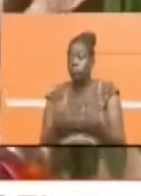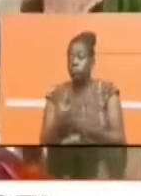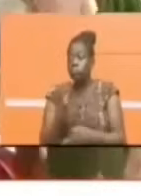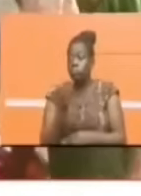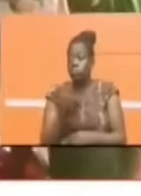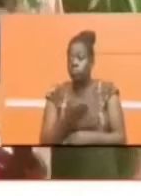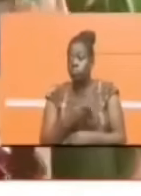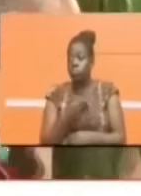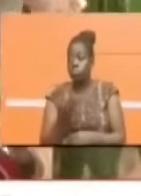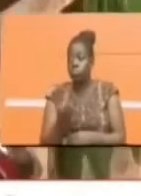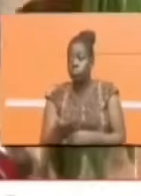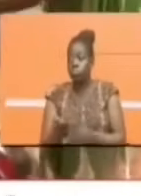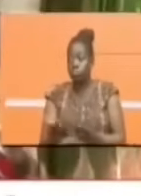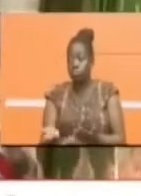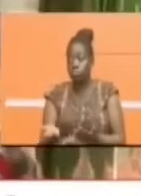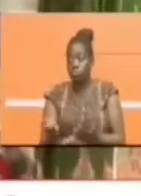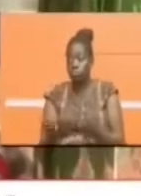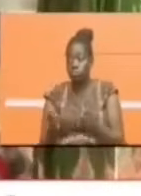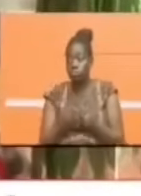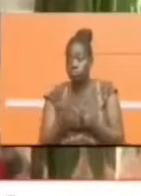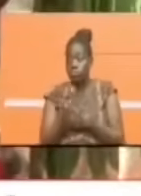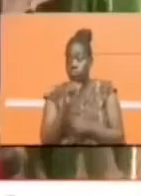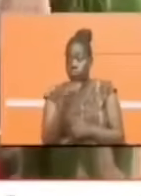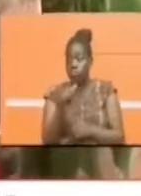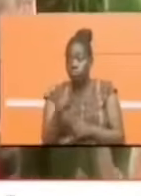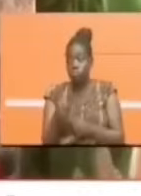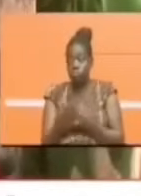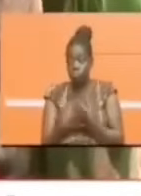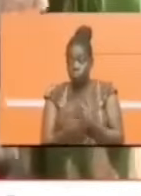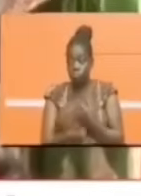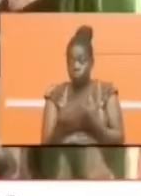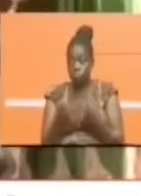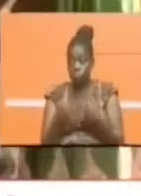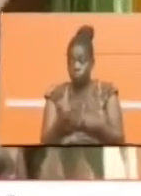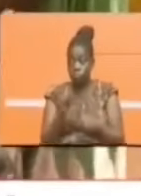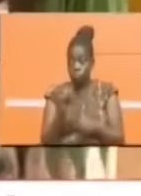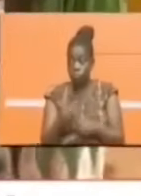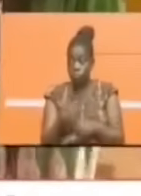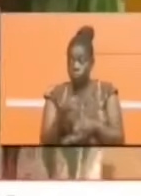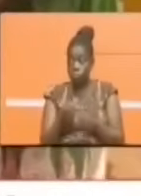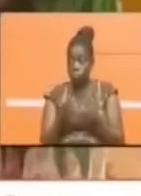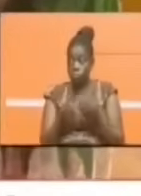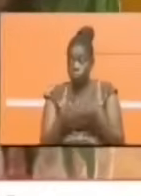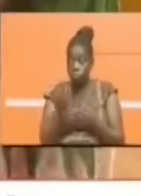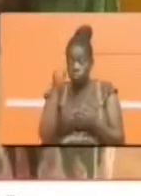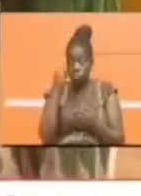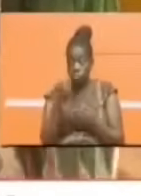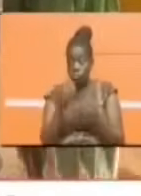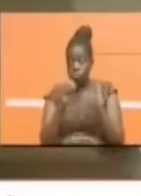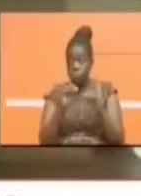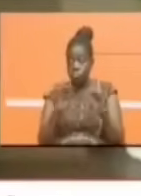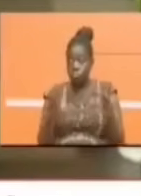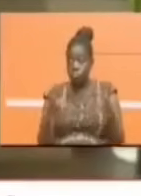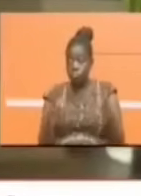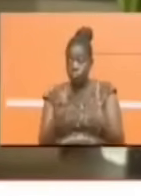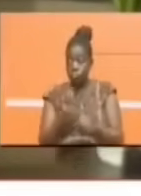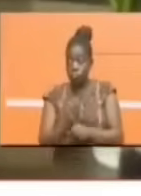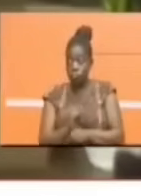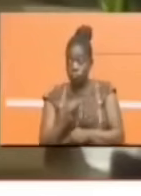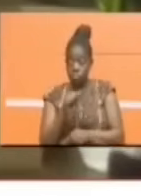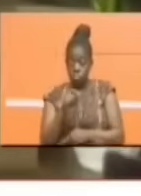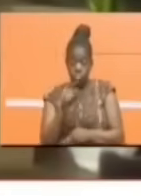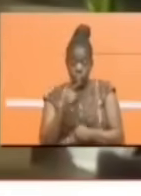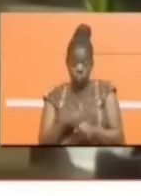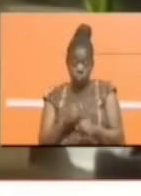ng'omukyala atajinya baana n'awa banna amagezi bamukoppe enkola ye mugunjula abaana n'okubayigiriza okukola. Buli lw'otakola